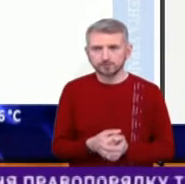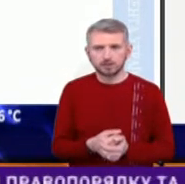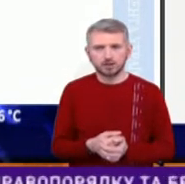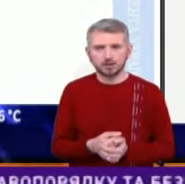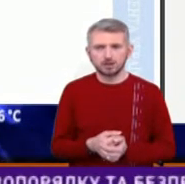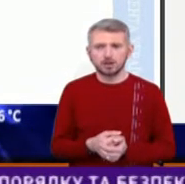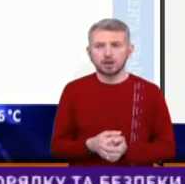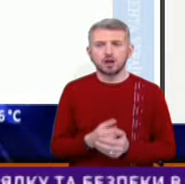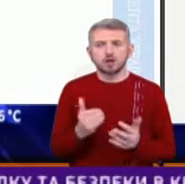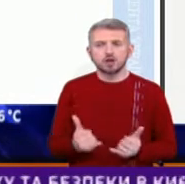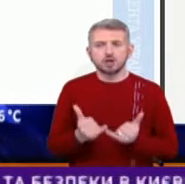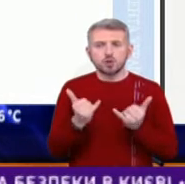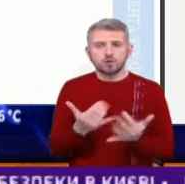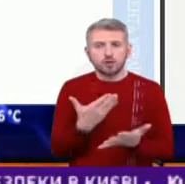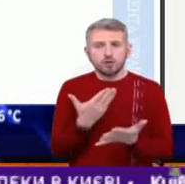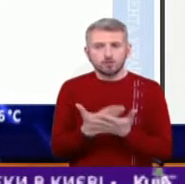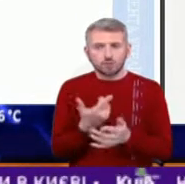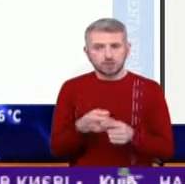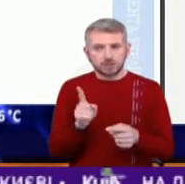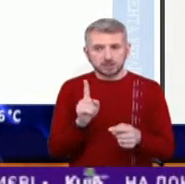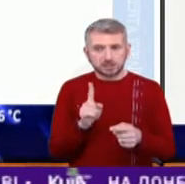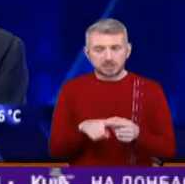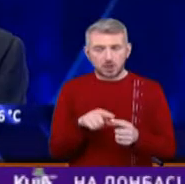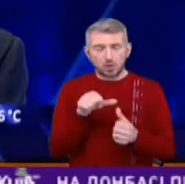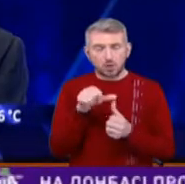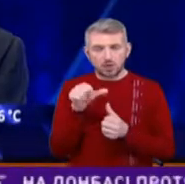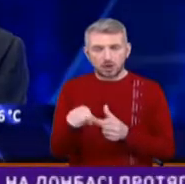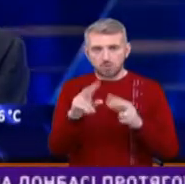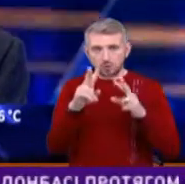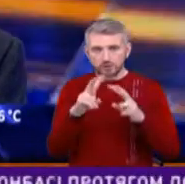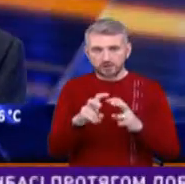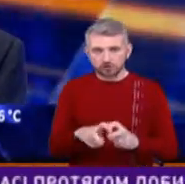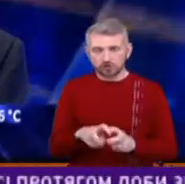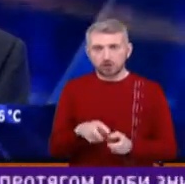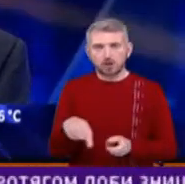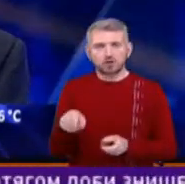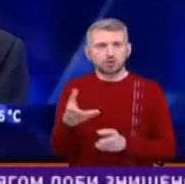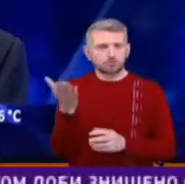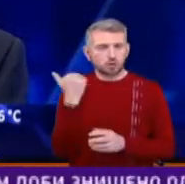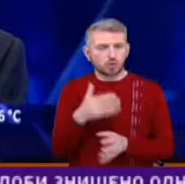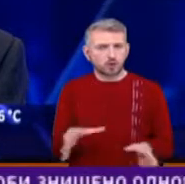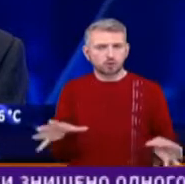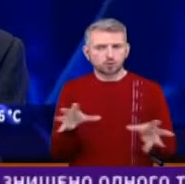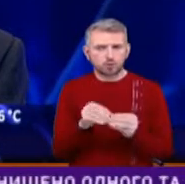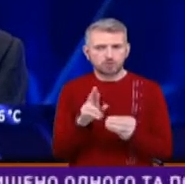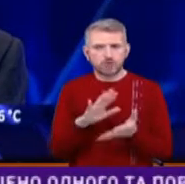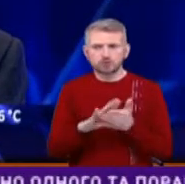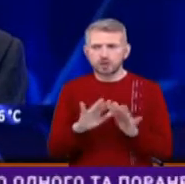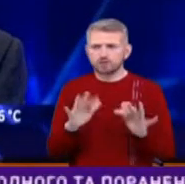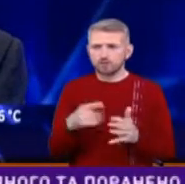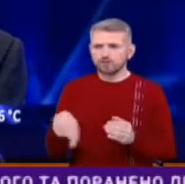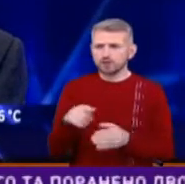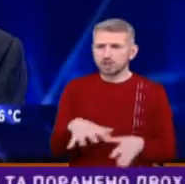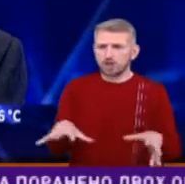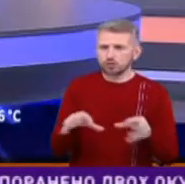12,5%. Шановні, от це окреме дослідження, то вони разом, як ця ситуація відбувається? Вони там